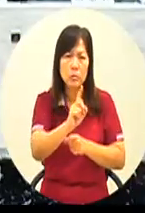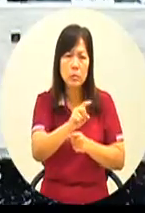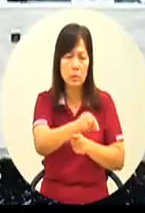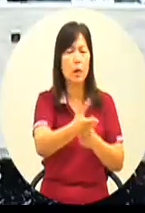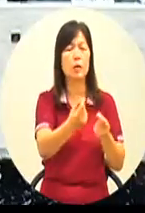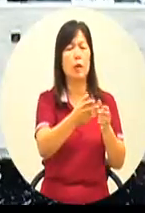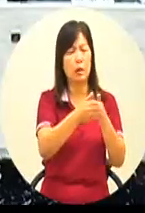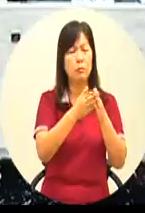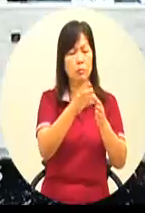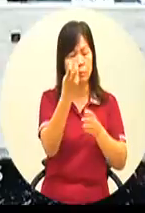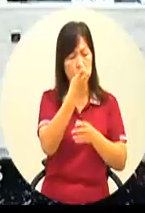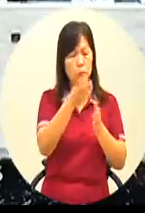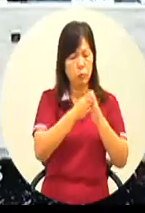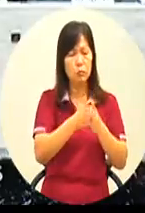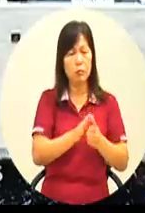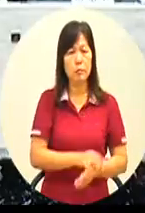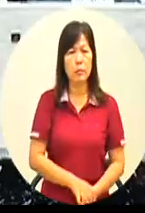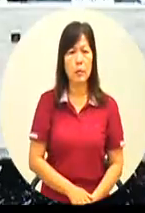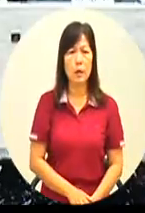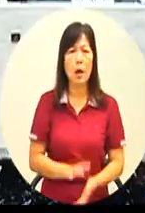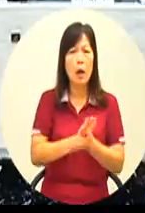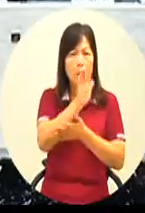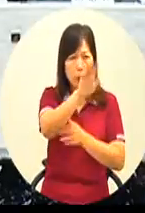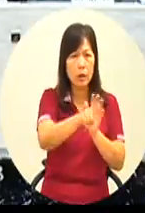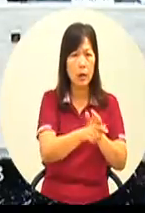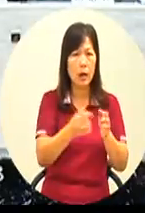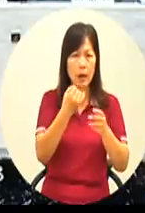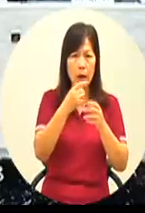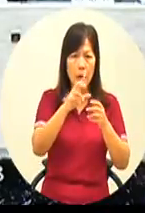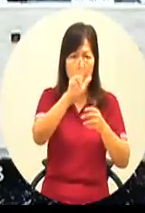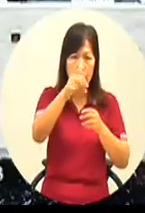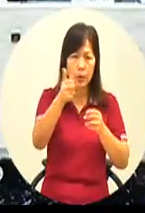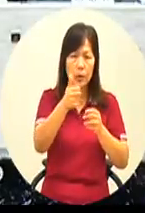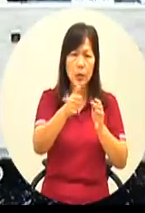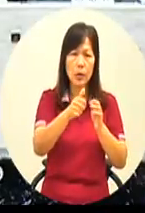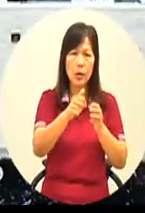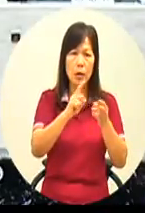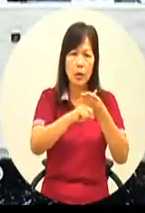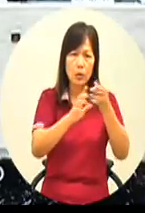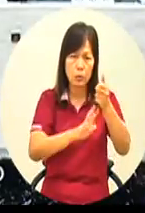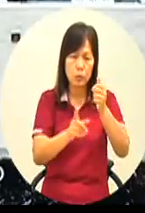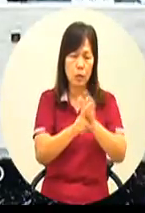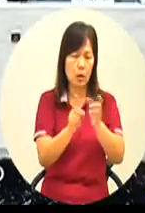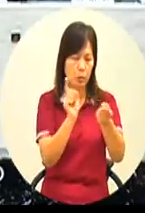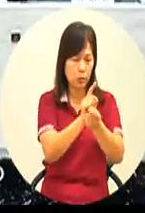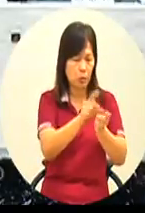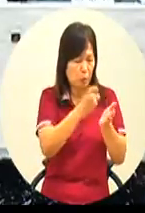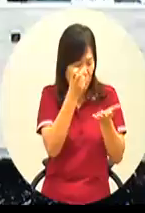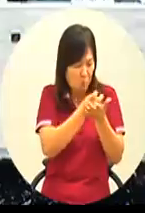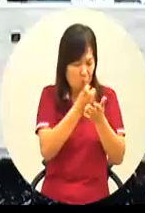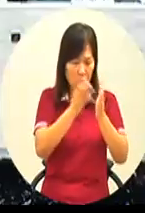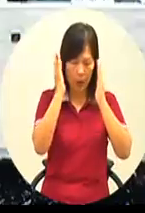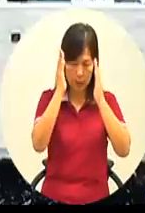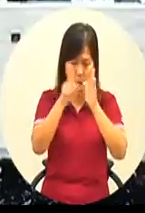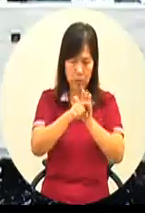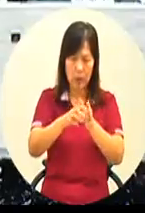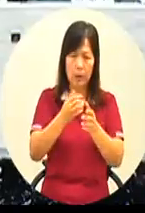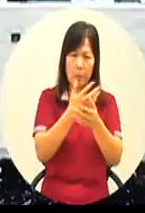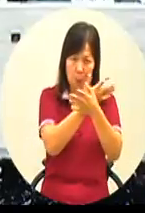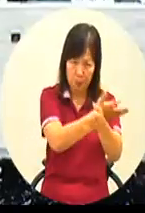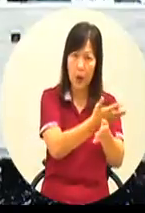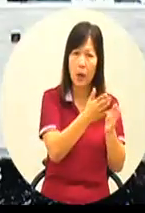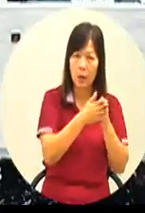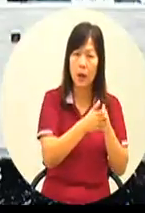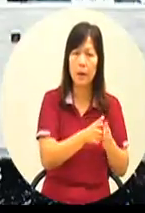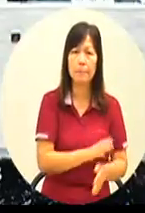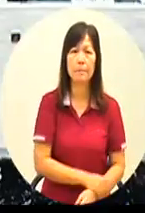要监督啊，好不好？事后哦，那个研考会主委哦，那个对这个哦，要严加跟他嘉许嘉奖，好不